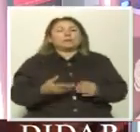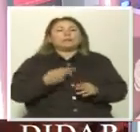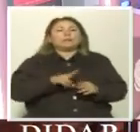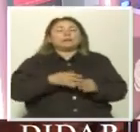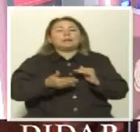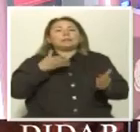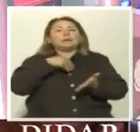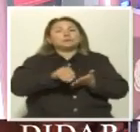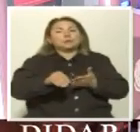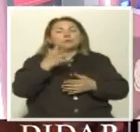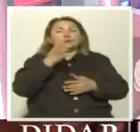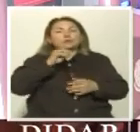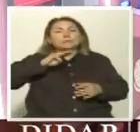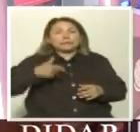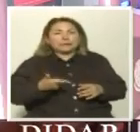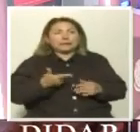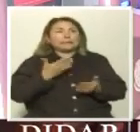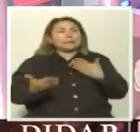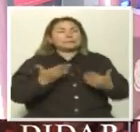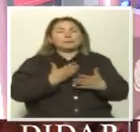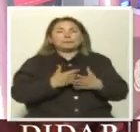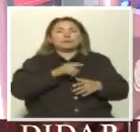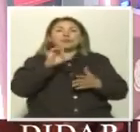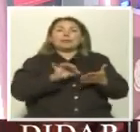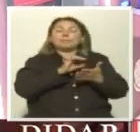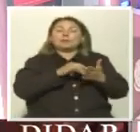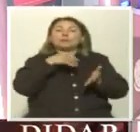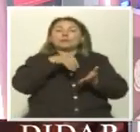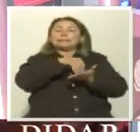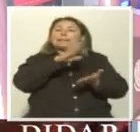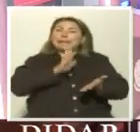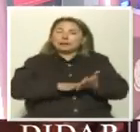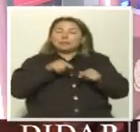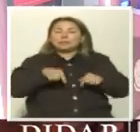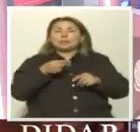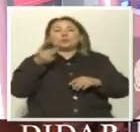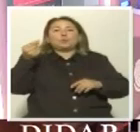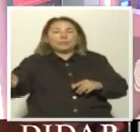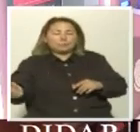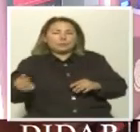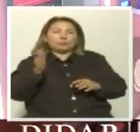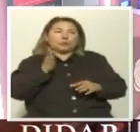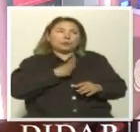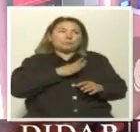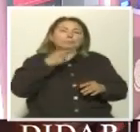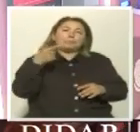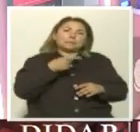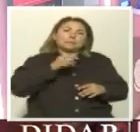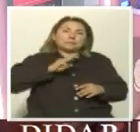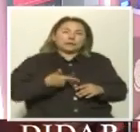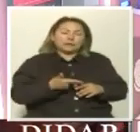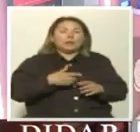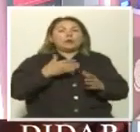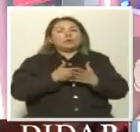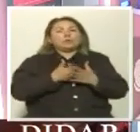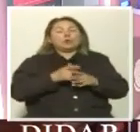алған болсаңыз, ол 500 теңге құны. Егер де терминалдың өзінде тіркеліп, сол жерде төлейім дейтін болсаңыз, ол 1000 теңге. Бірақ та